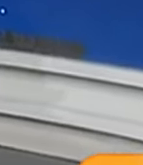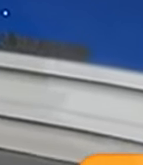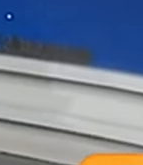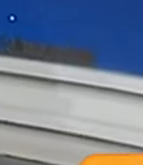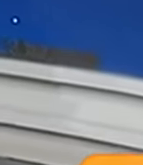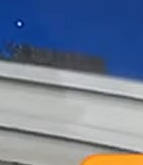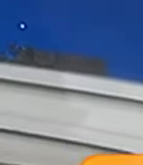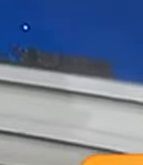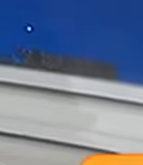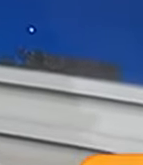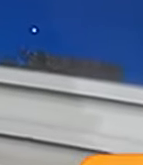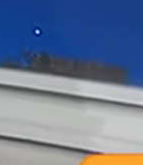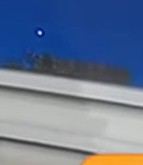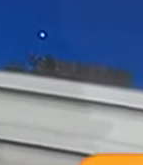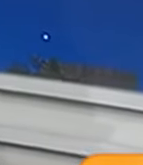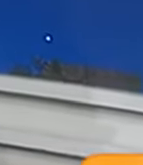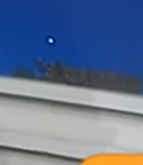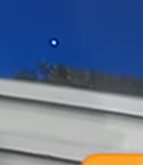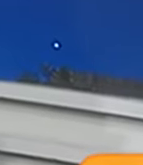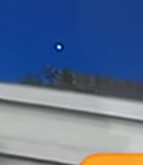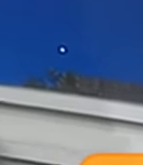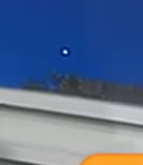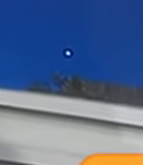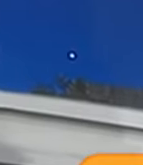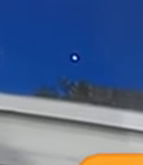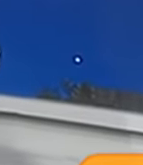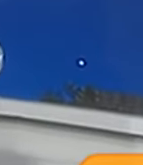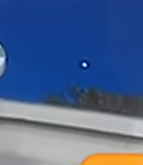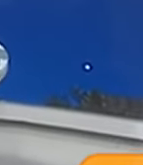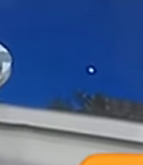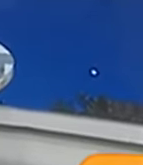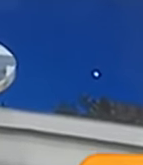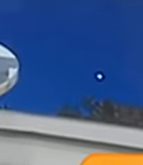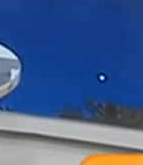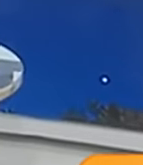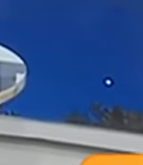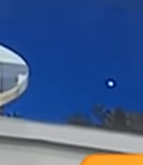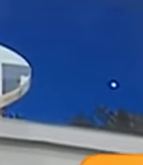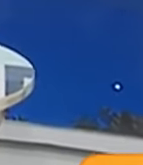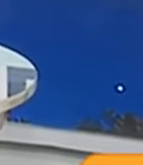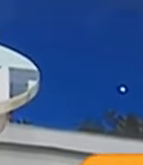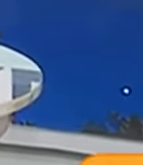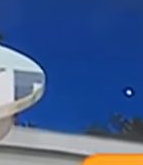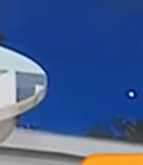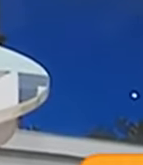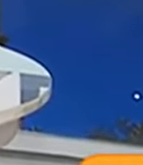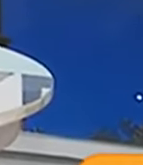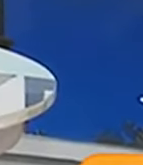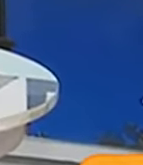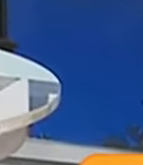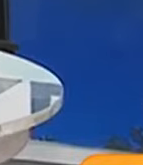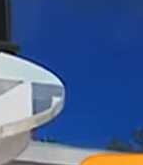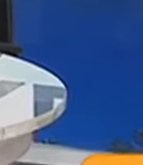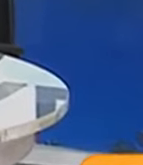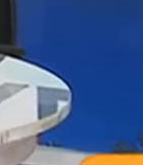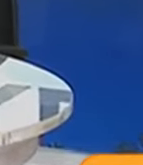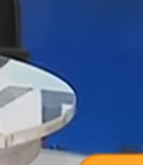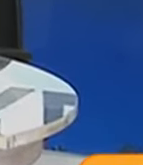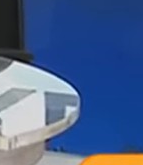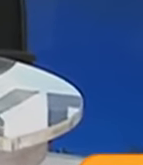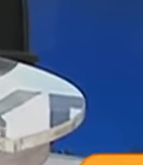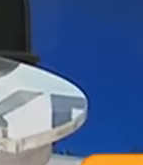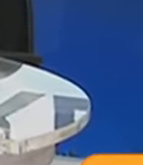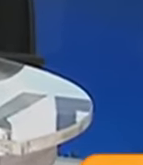Msafari, Benjamin Zulu na Miriam wa Migomba, bila kusahau wewe mtazamaji. Na katika siku ya leo hoja ambayo tunaipa kipaumbele